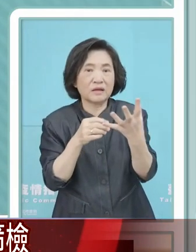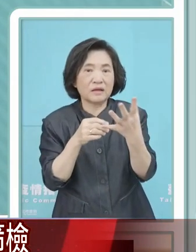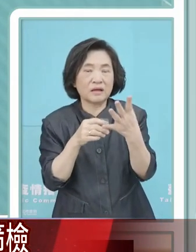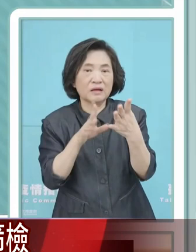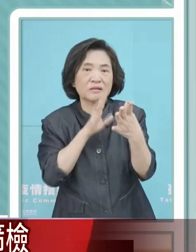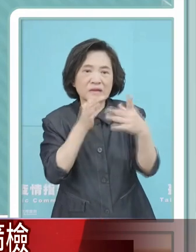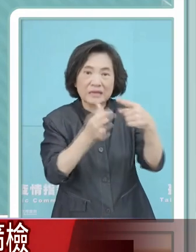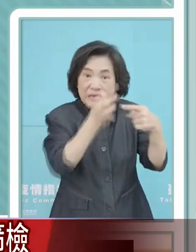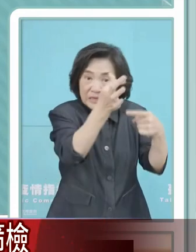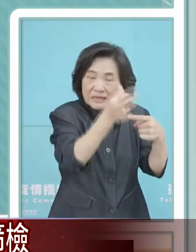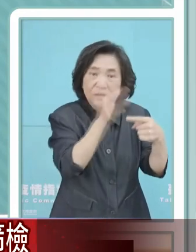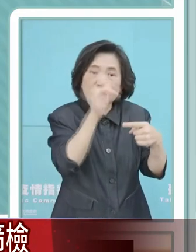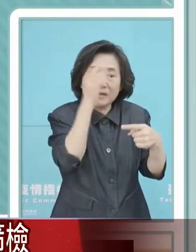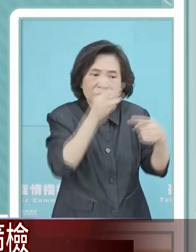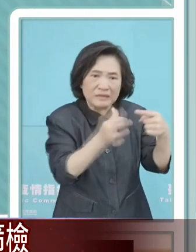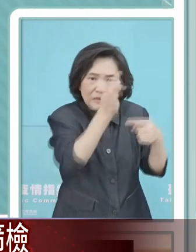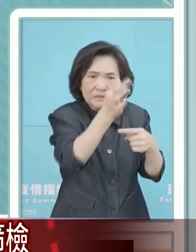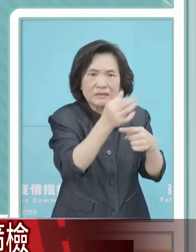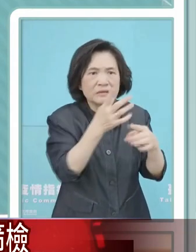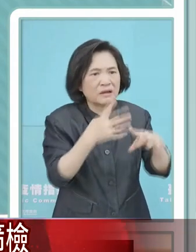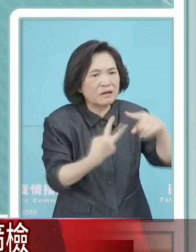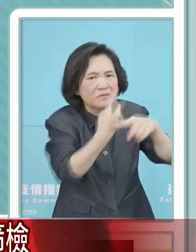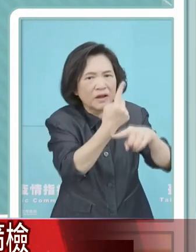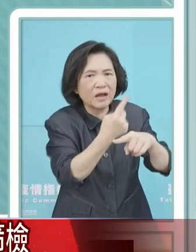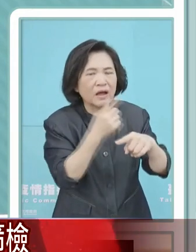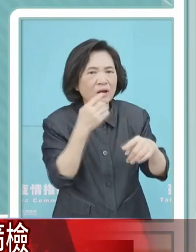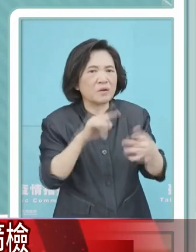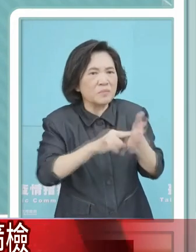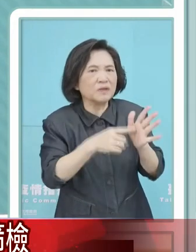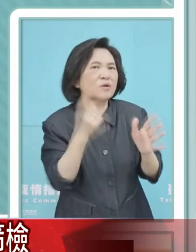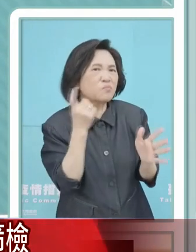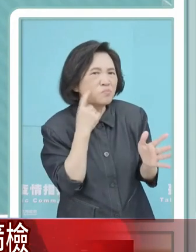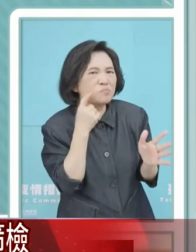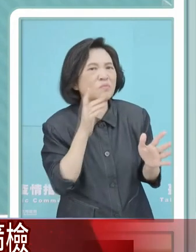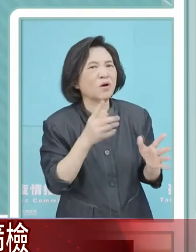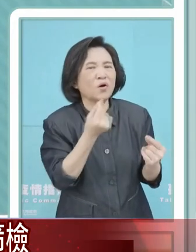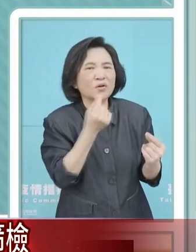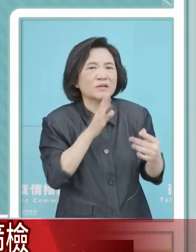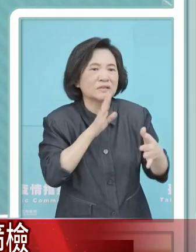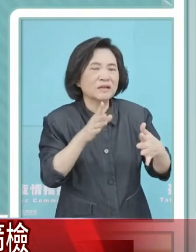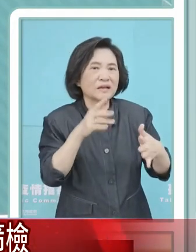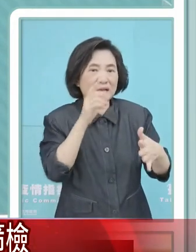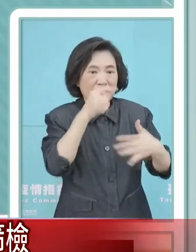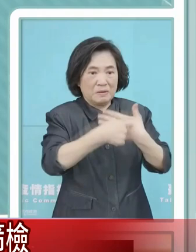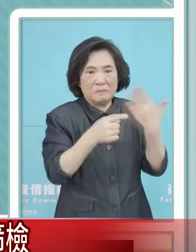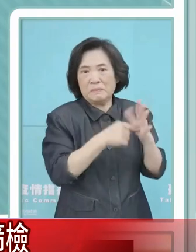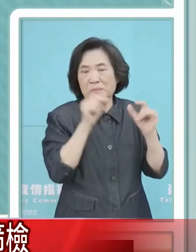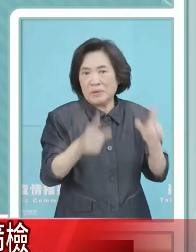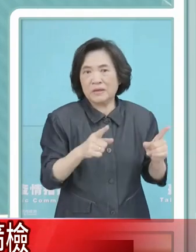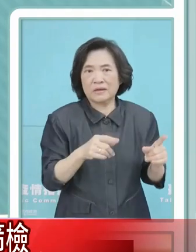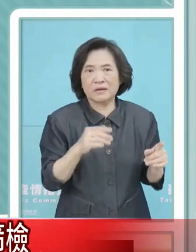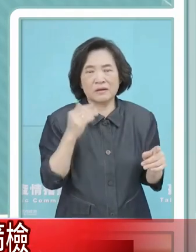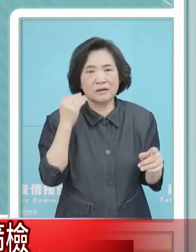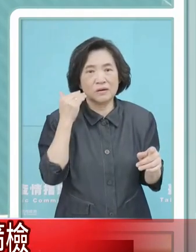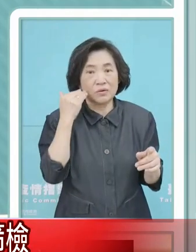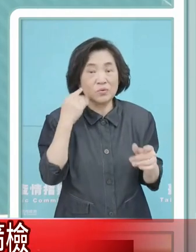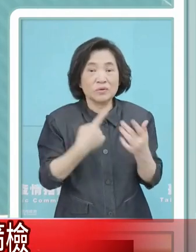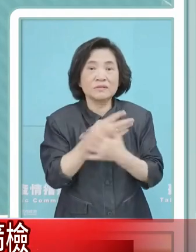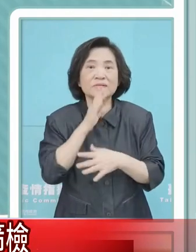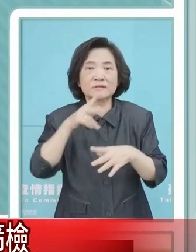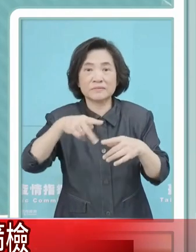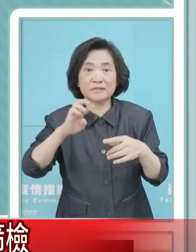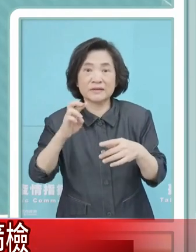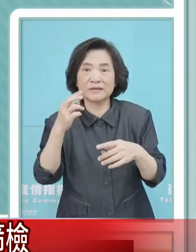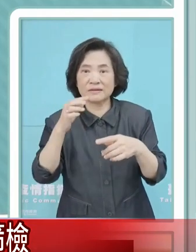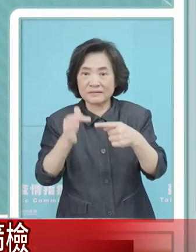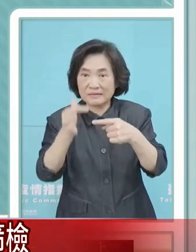呢。所以也就是说，你知道如果只做快筛，你知道抗原的快筛，你知道一半以上的 PCR 阳性